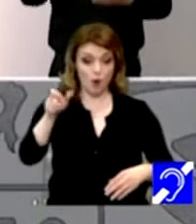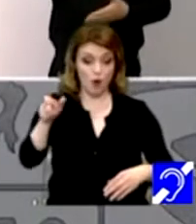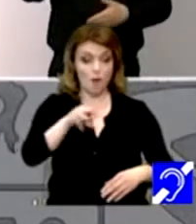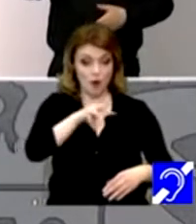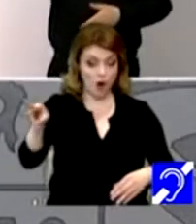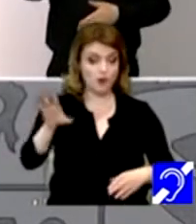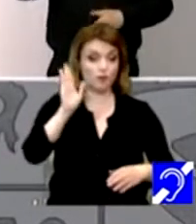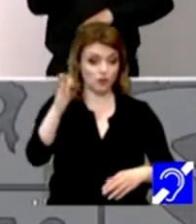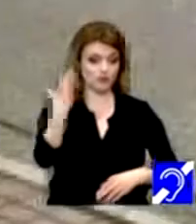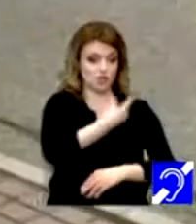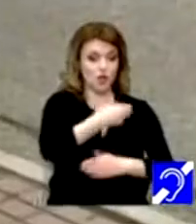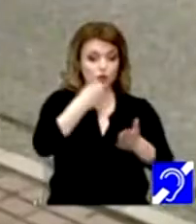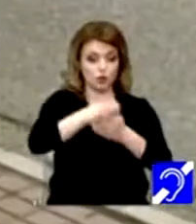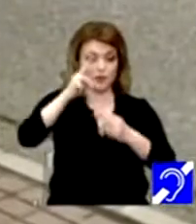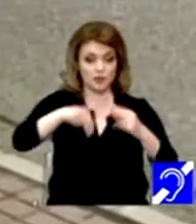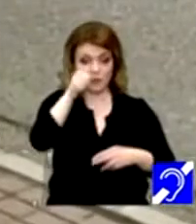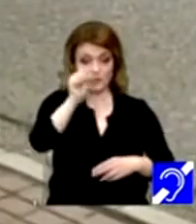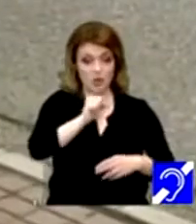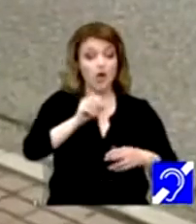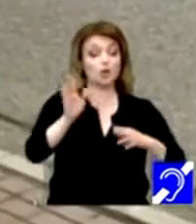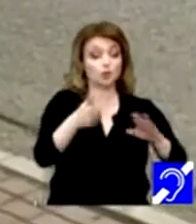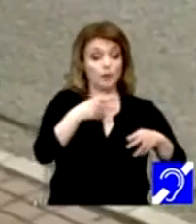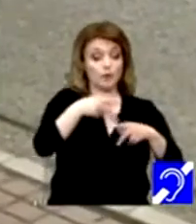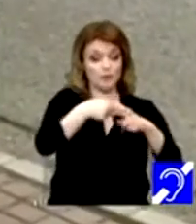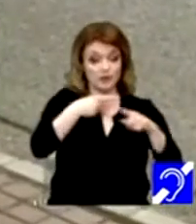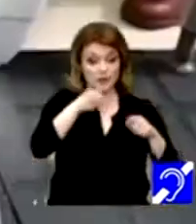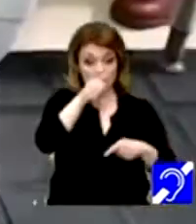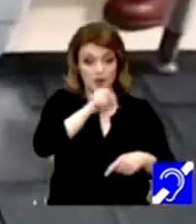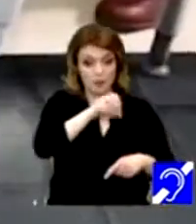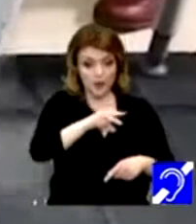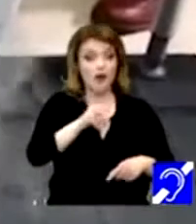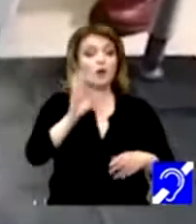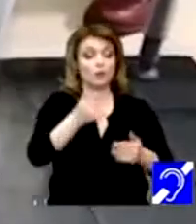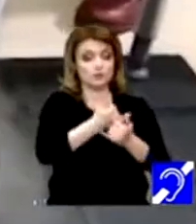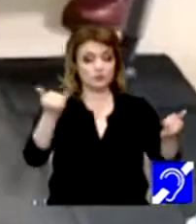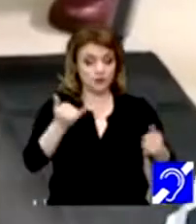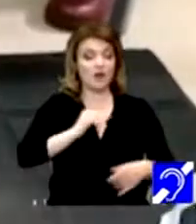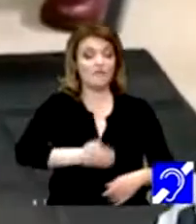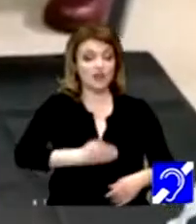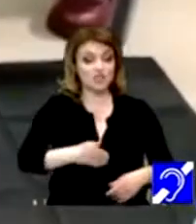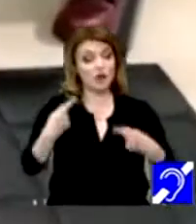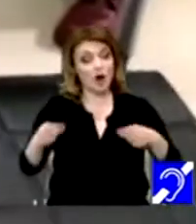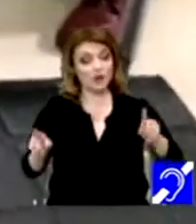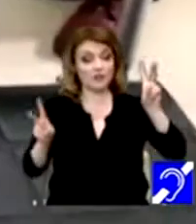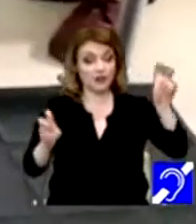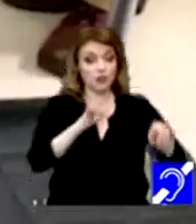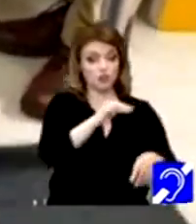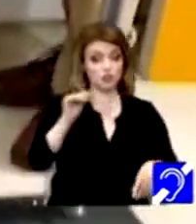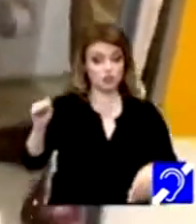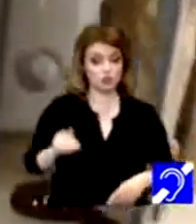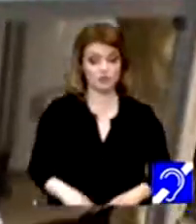vacunadas con pauta completa. După jumătatea lunii aprilie, Spania va primi și vaccinul celor de la Johnson & Johnson, care se administrează în doză